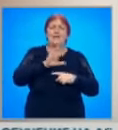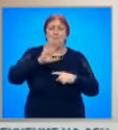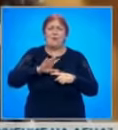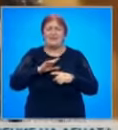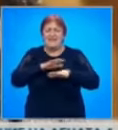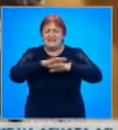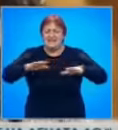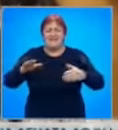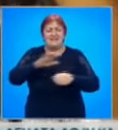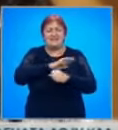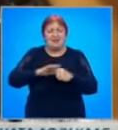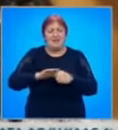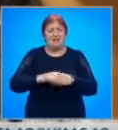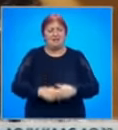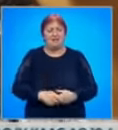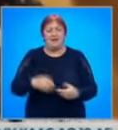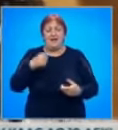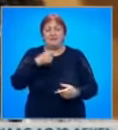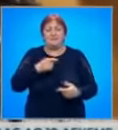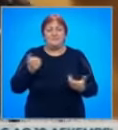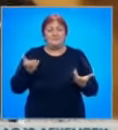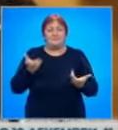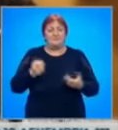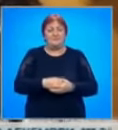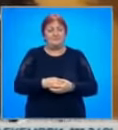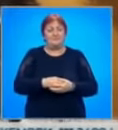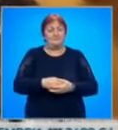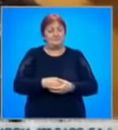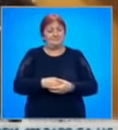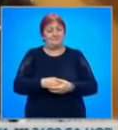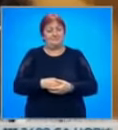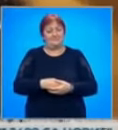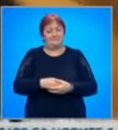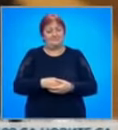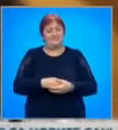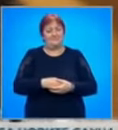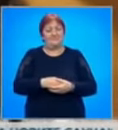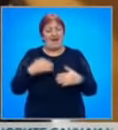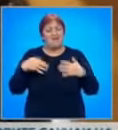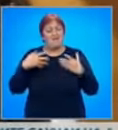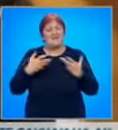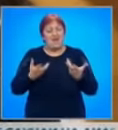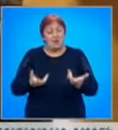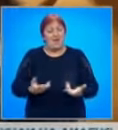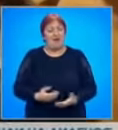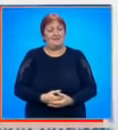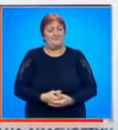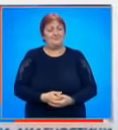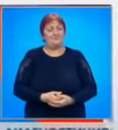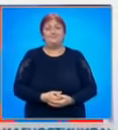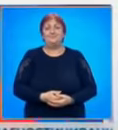да са пълни. Там където сърцето пее весело.